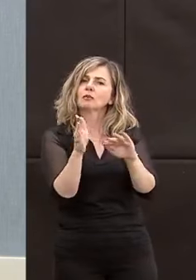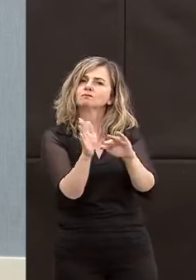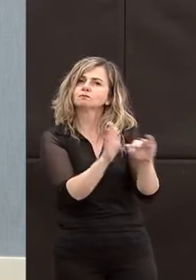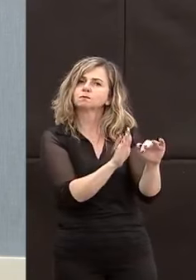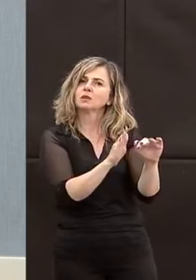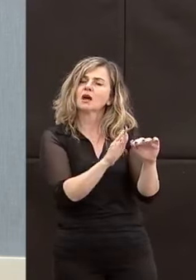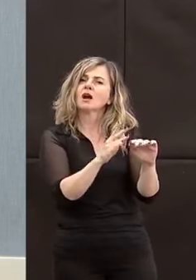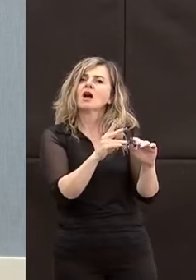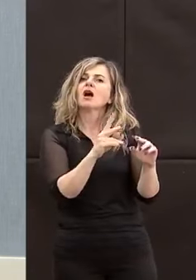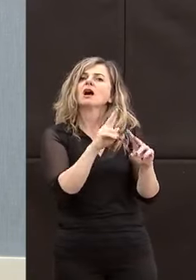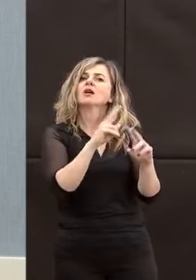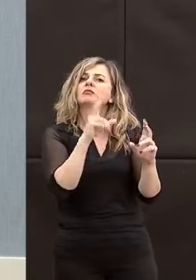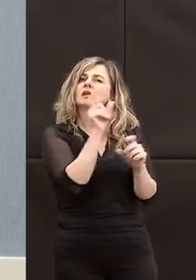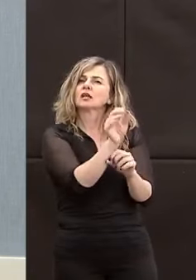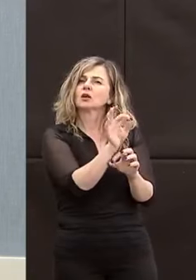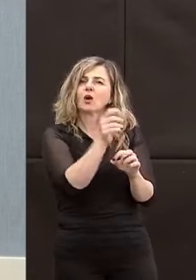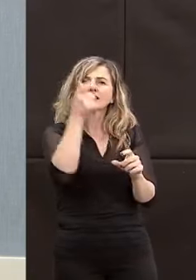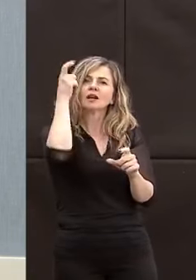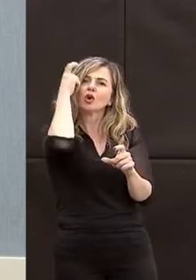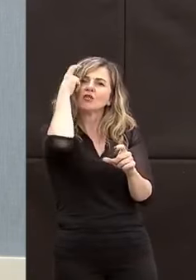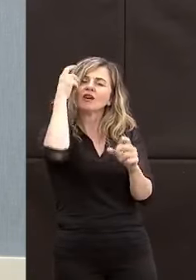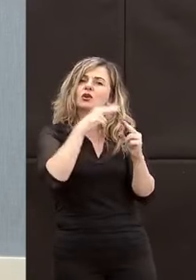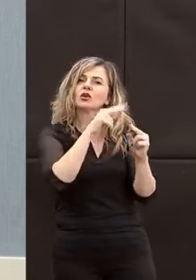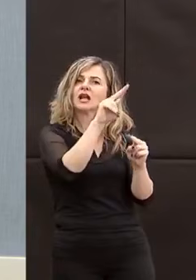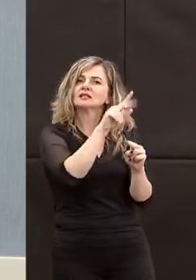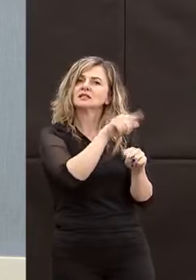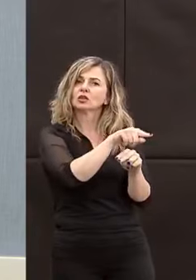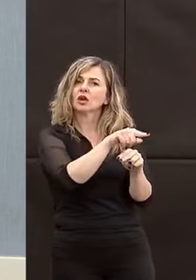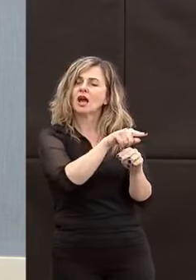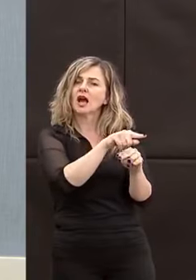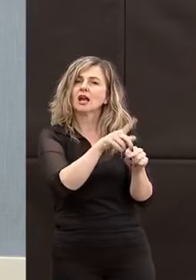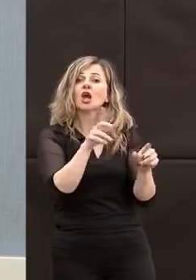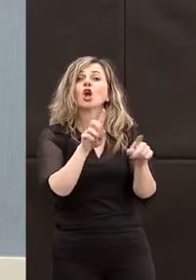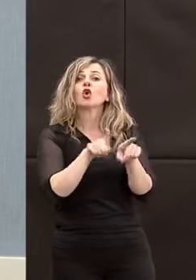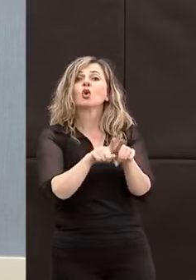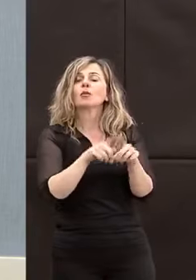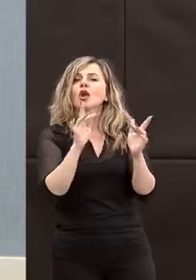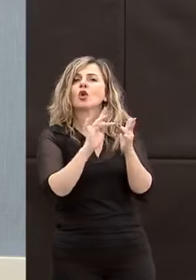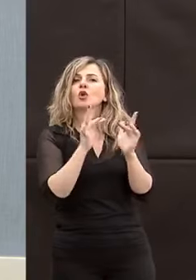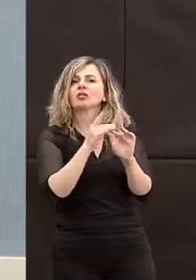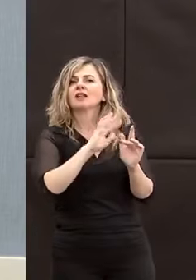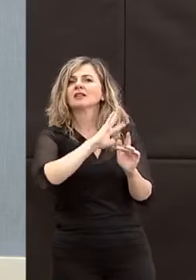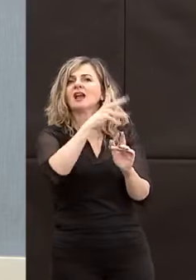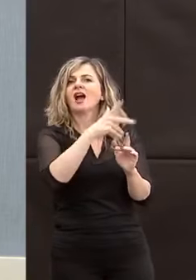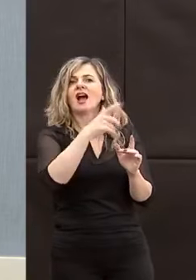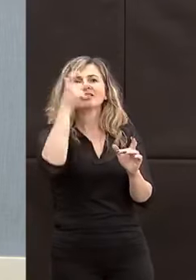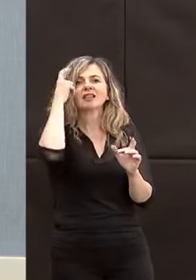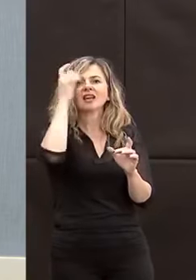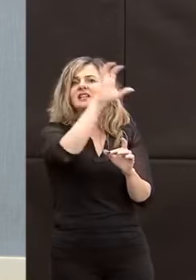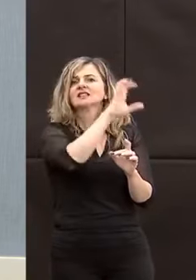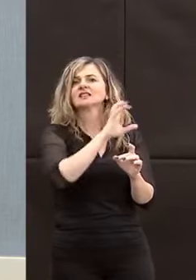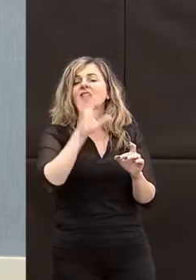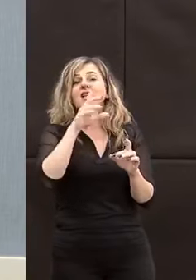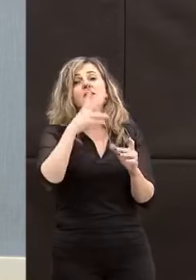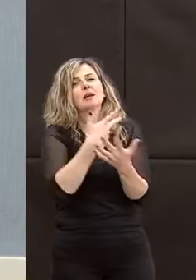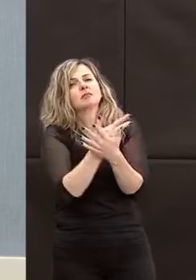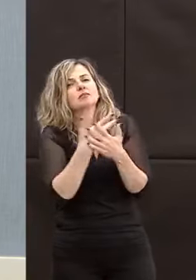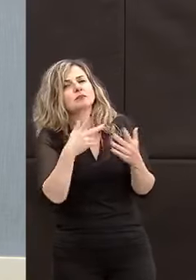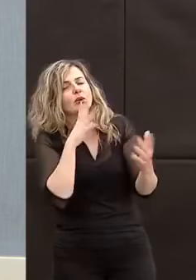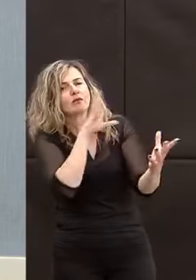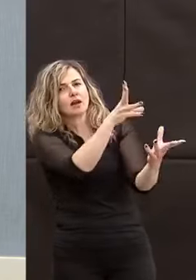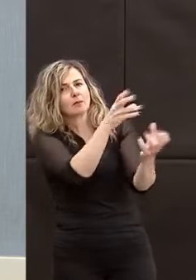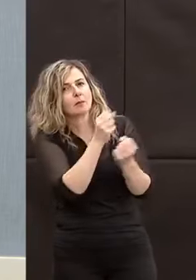il governo nazionale così come i contatti con gli altri stati per cercare di attingere a